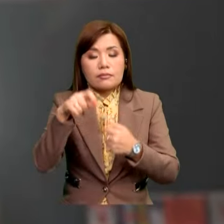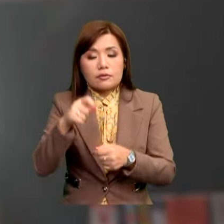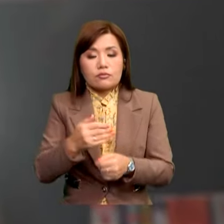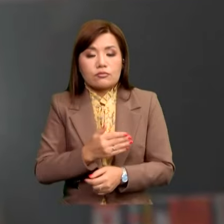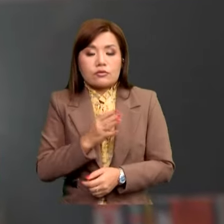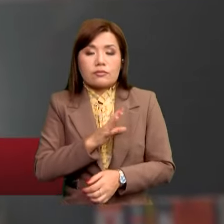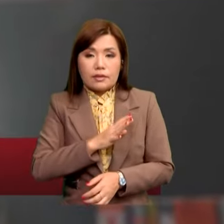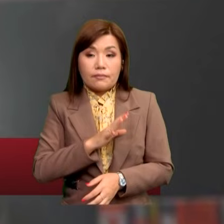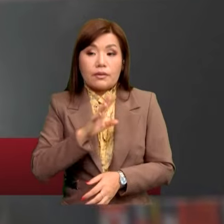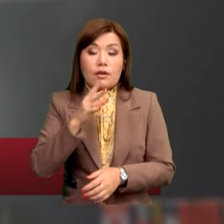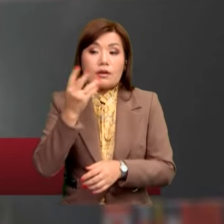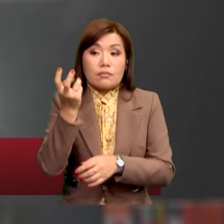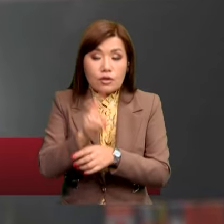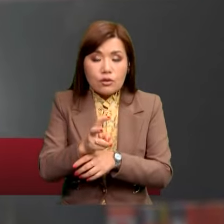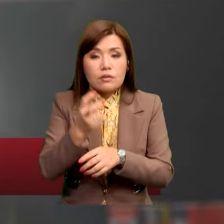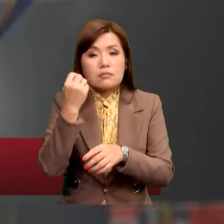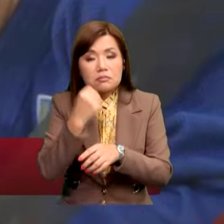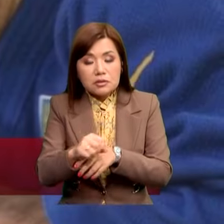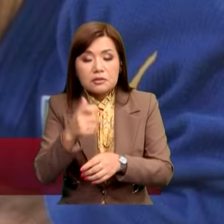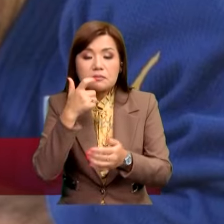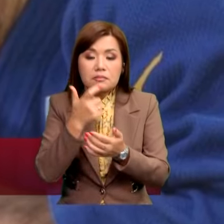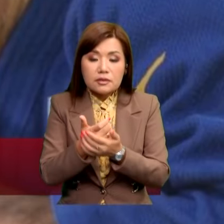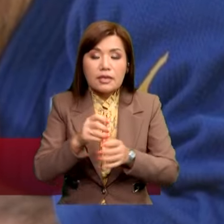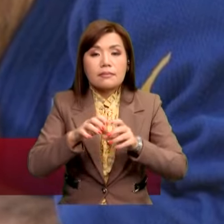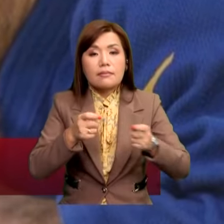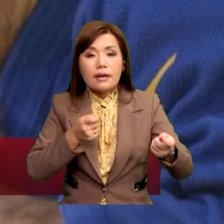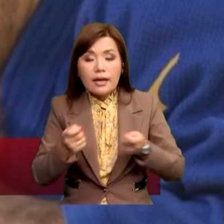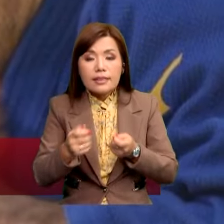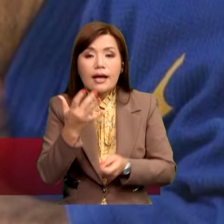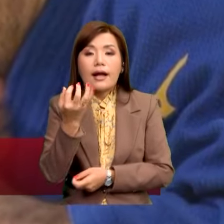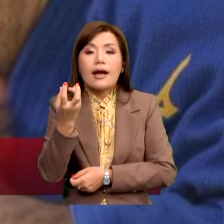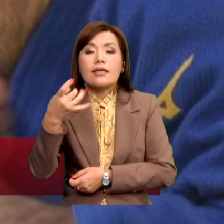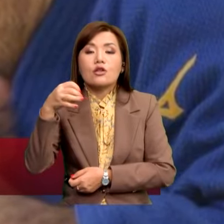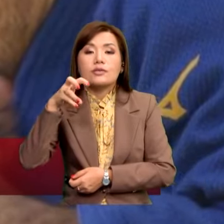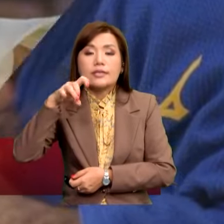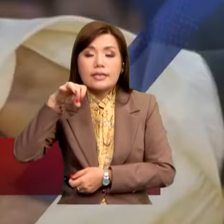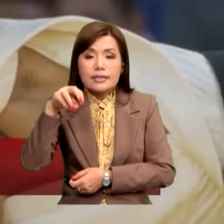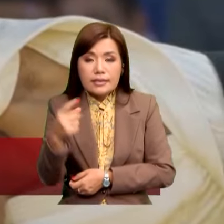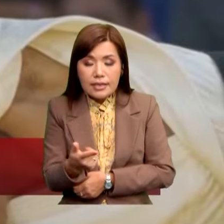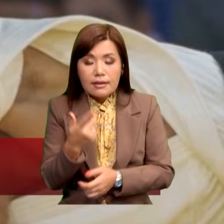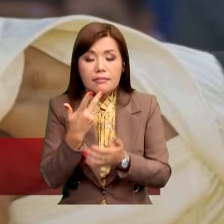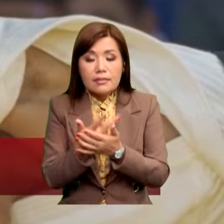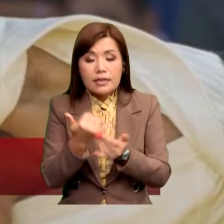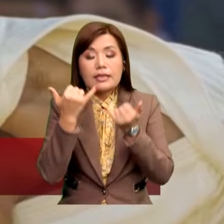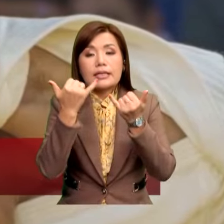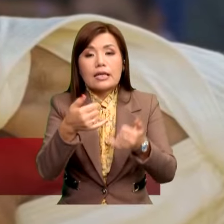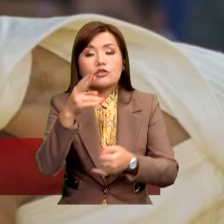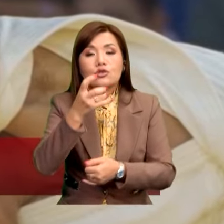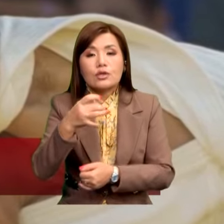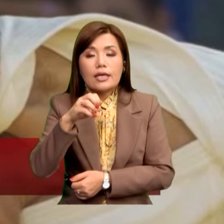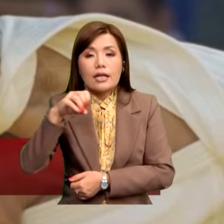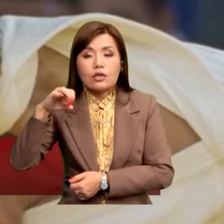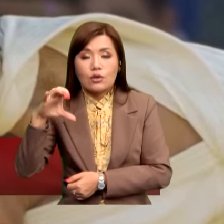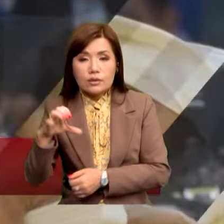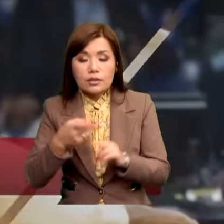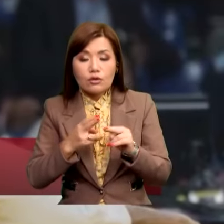Пришел, увидел, победил. Это крылатое выражение правителя и полководца Гая Юлия Цезаря стало актуальным и для дзюдоиста Ельдоса